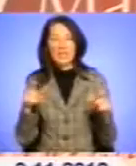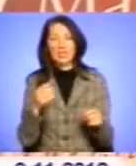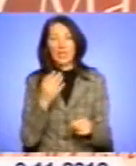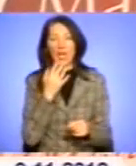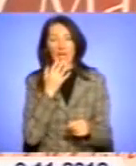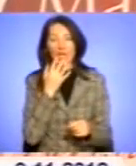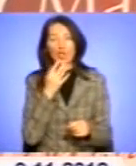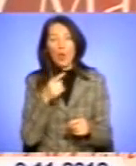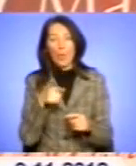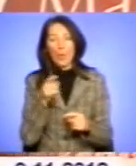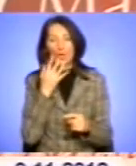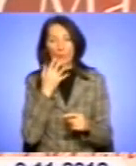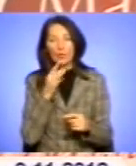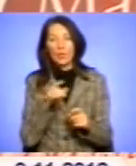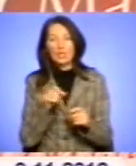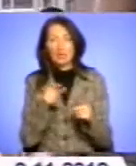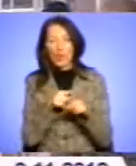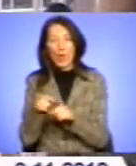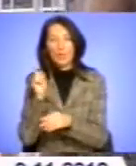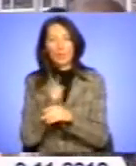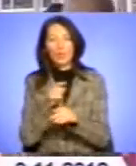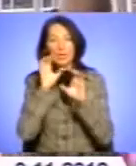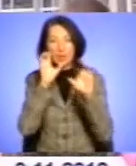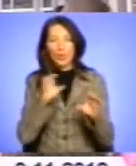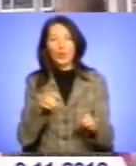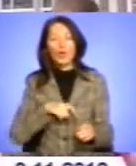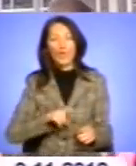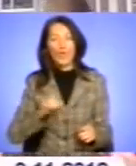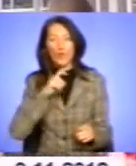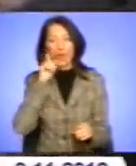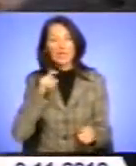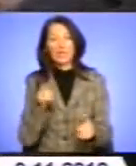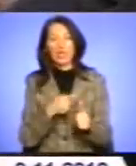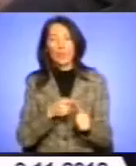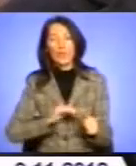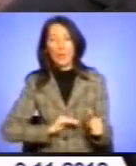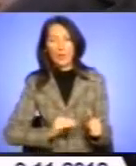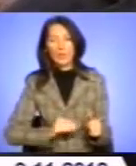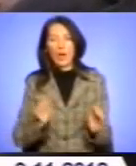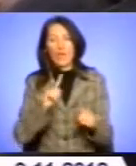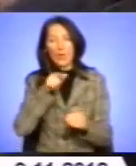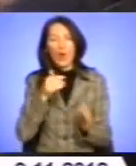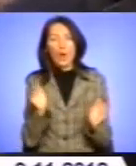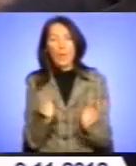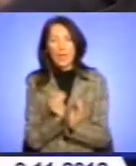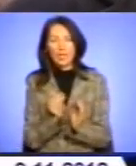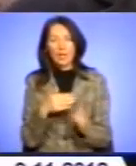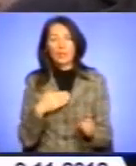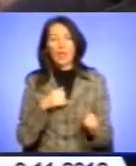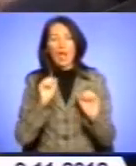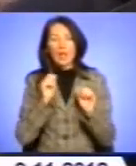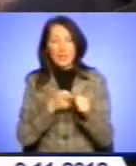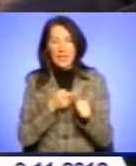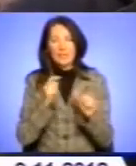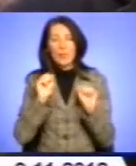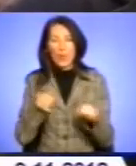словами забороняє закон. В Україні до найменування приватних установ вимог менше. Назви підприємств можуть використовуватися